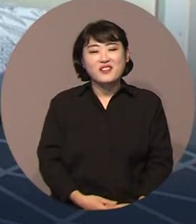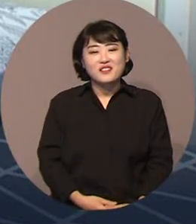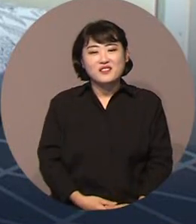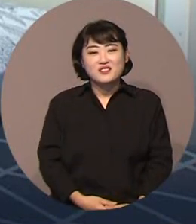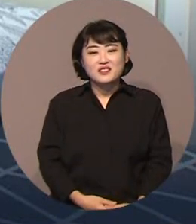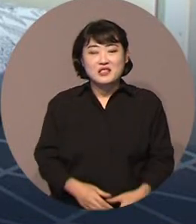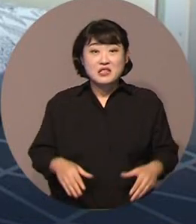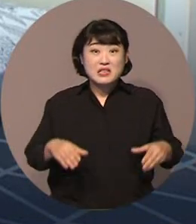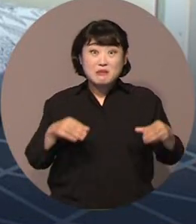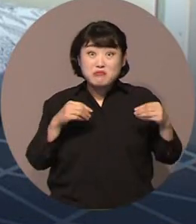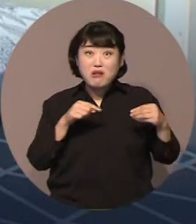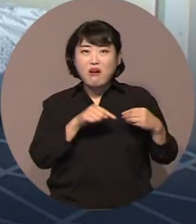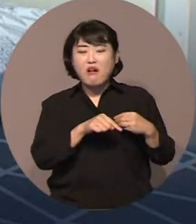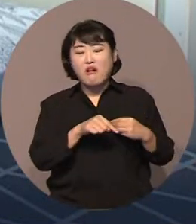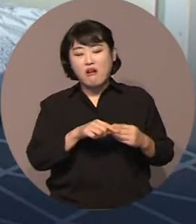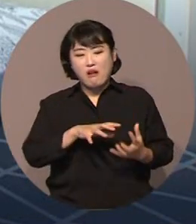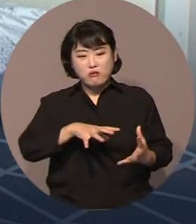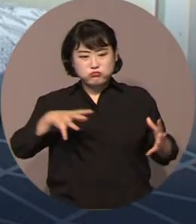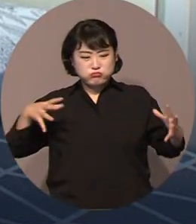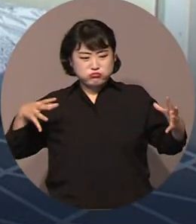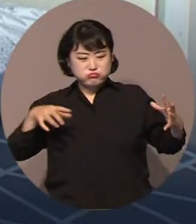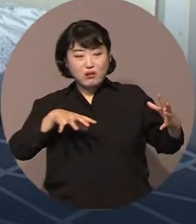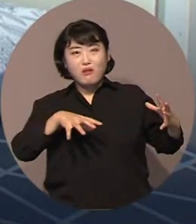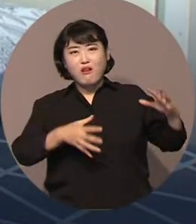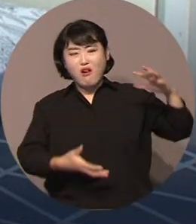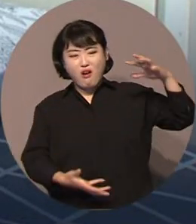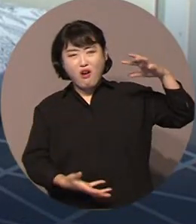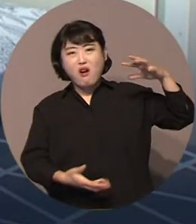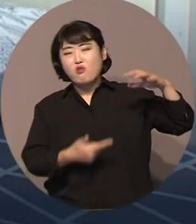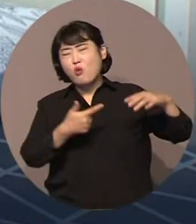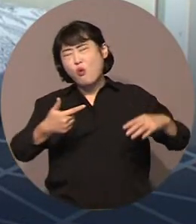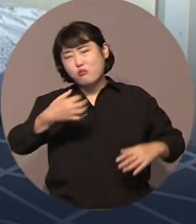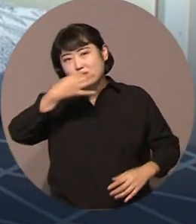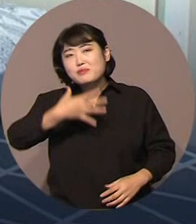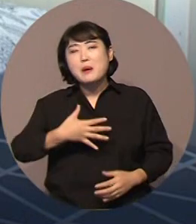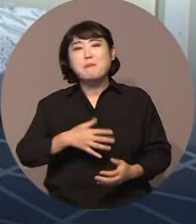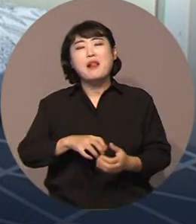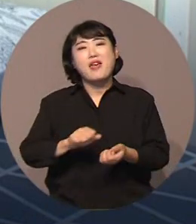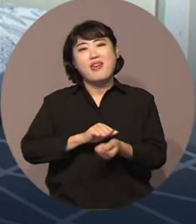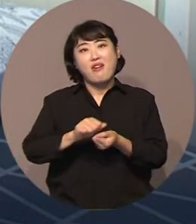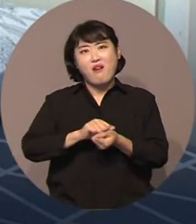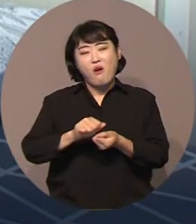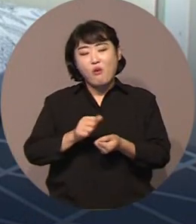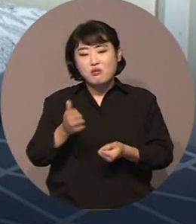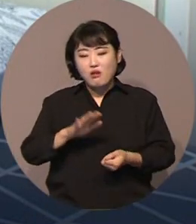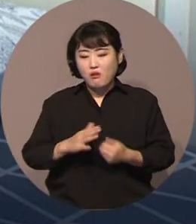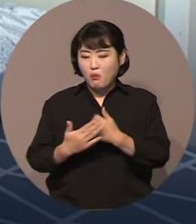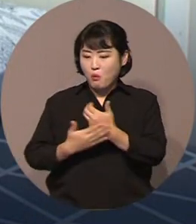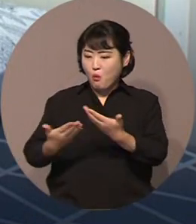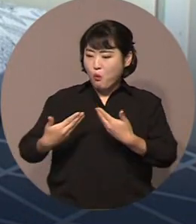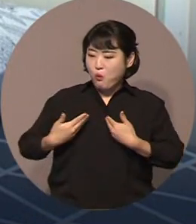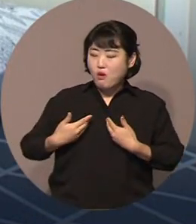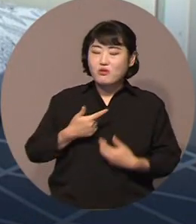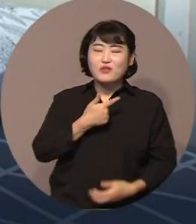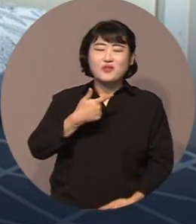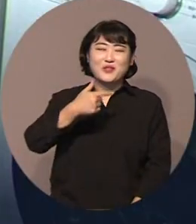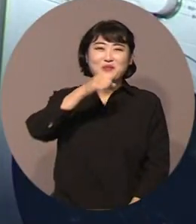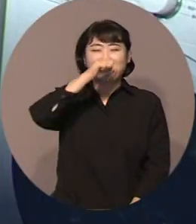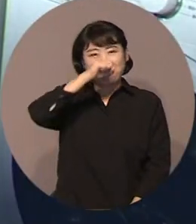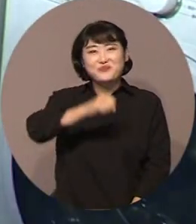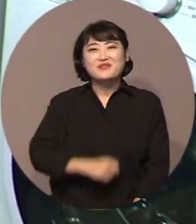이불 빨래 같은 거 이런 거는 진짜 너무 힘들었어요. 근데 서비스를 받아보니까 정말 너무 좋은 것